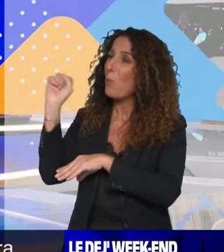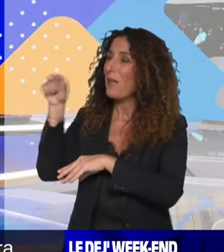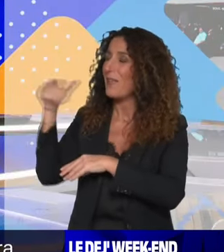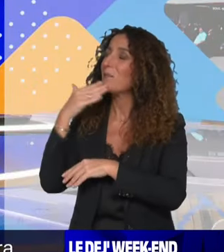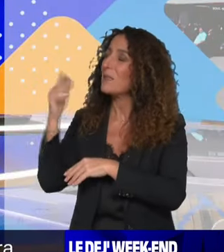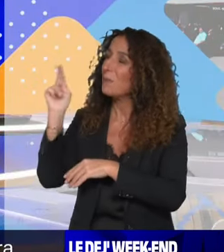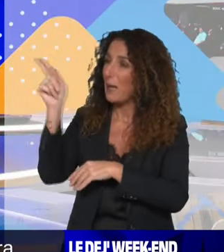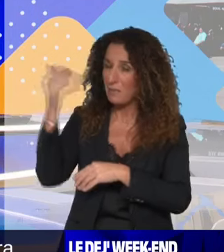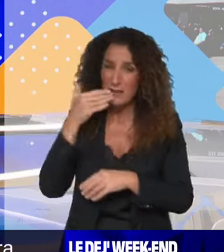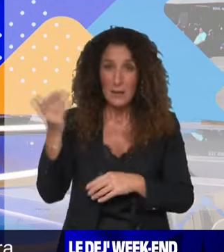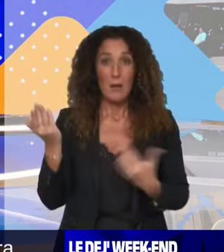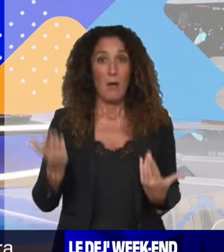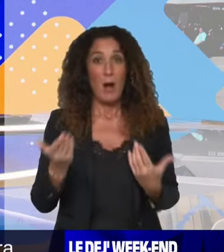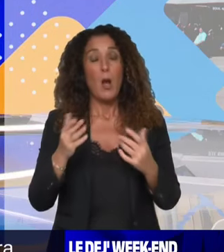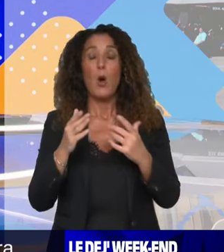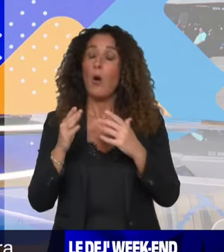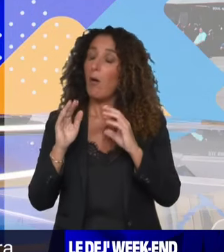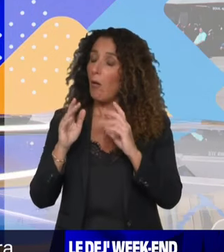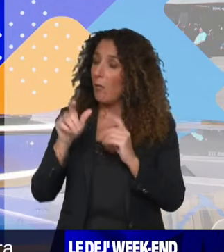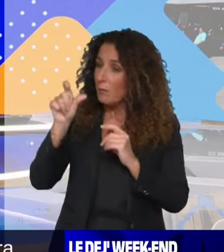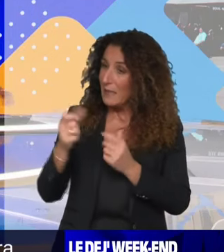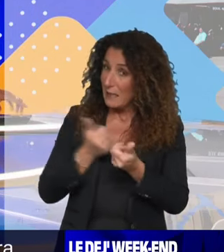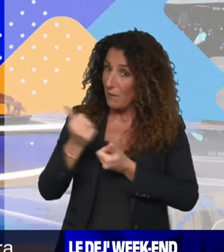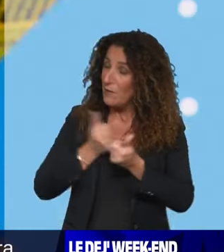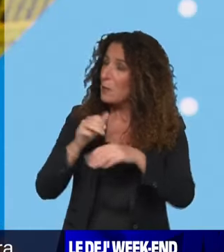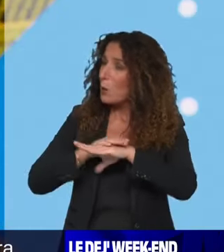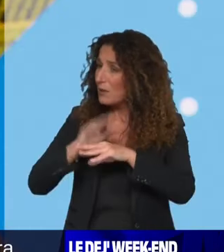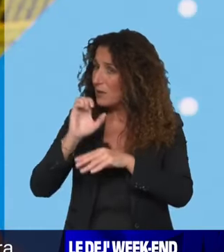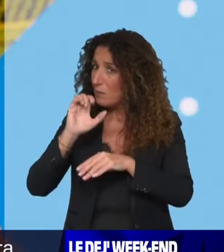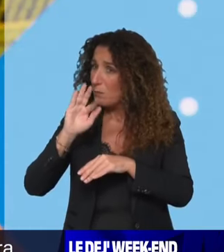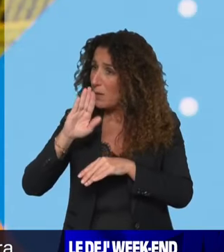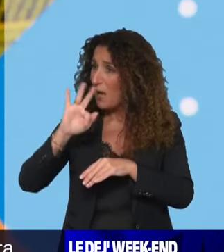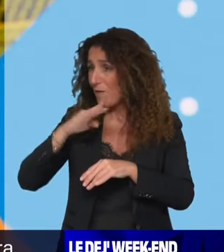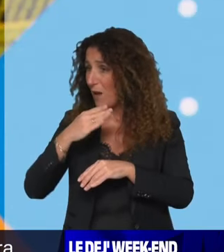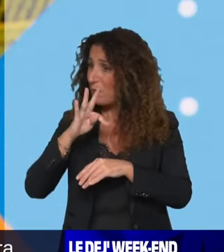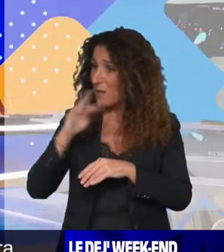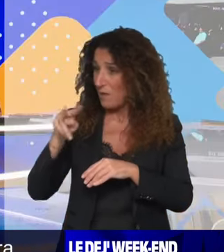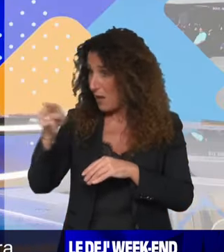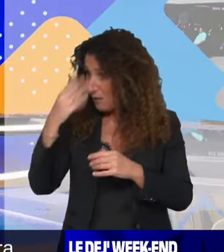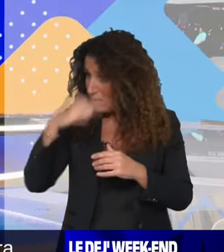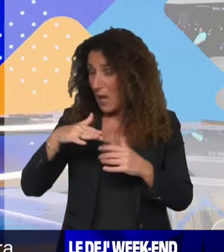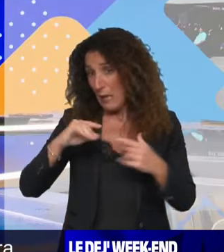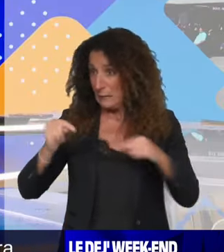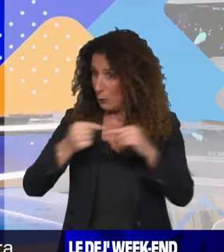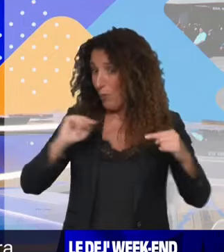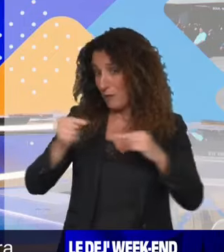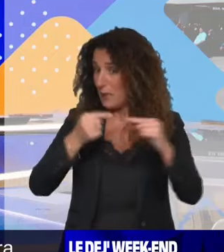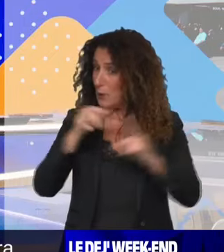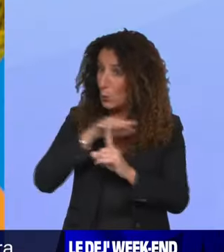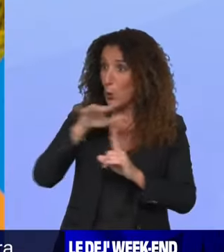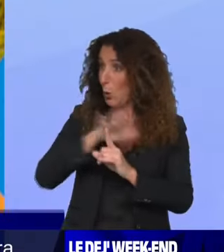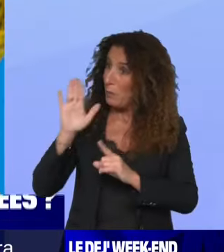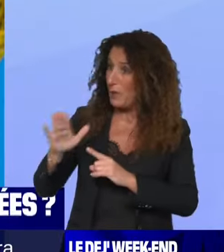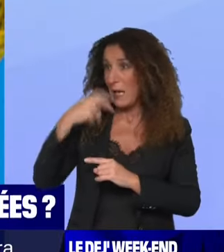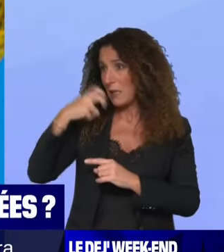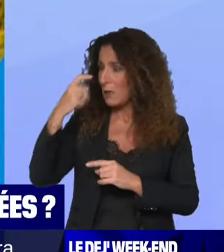d'en parler avec vous, Anne-Sora Dubois du service politique. Bonjour. De BFM TV. Bonjour. On sait que les conflits sociaux à la SNCF sont les plus difficiles à gérer pour le gouvernement. Oui, c'est très compliqué